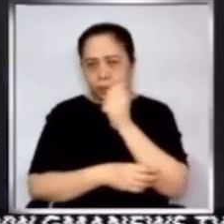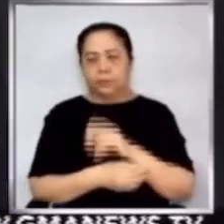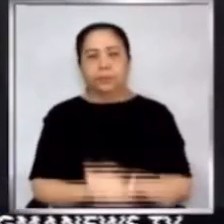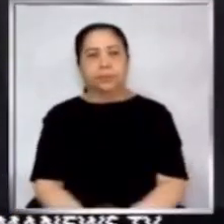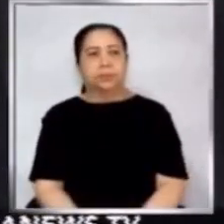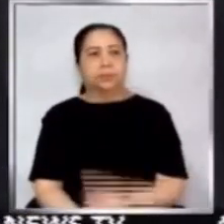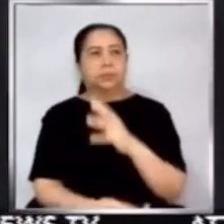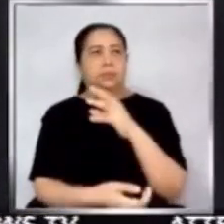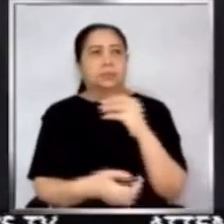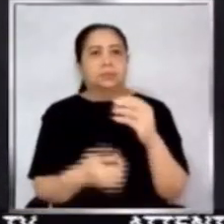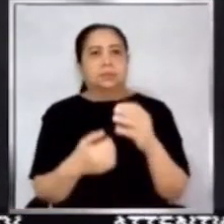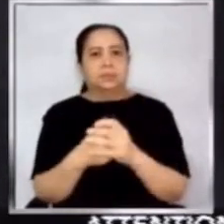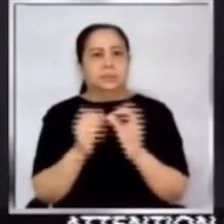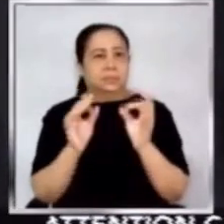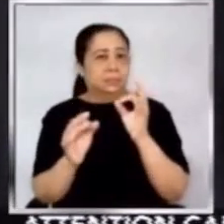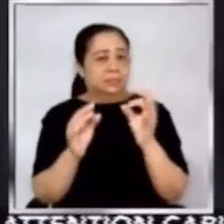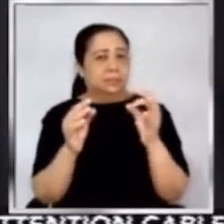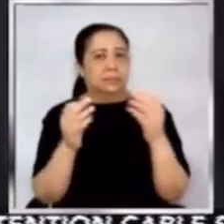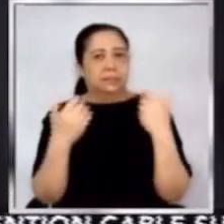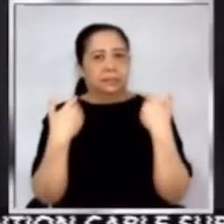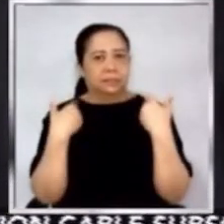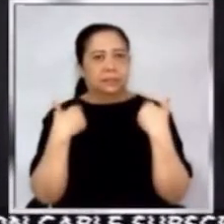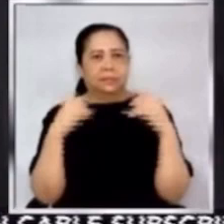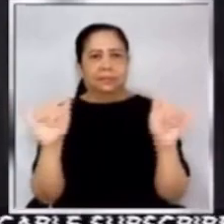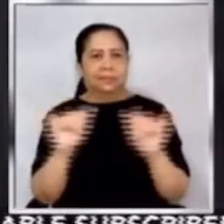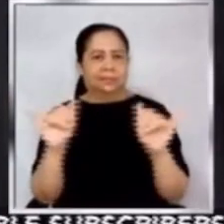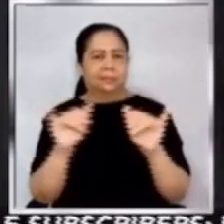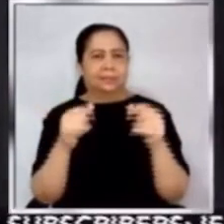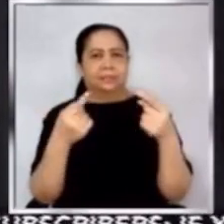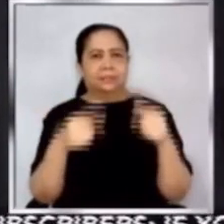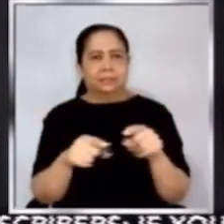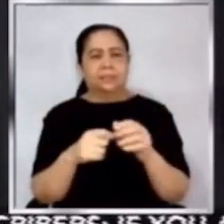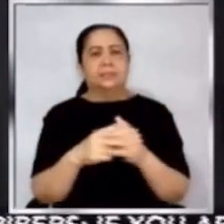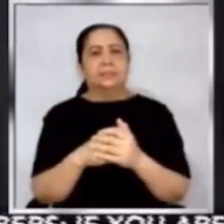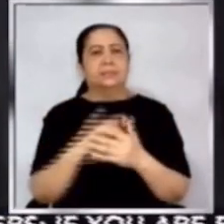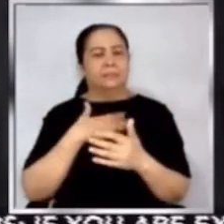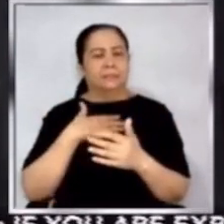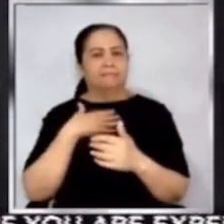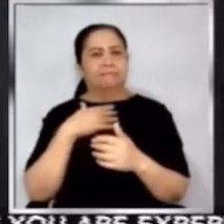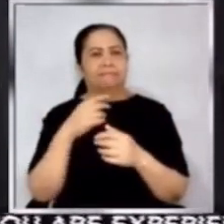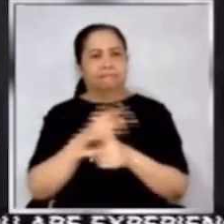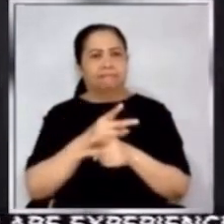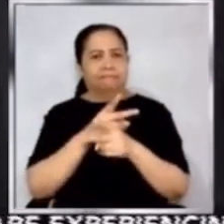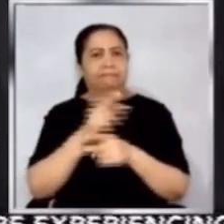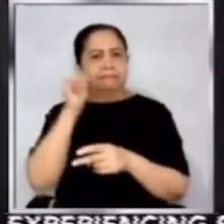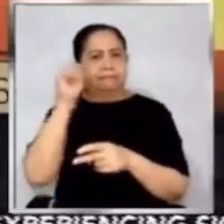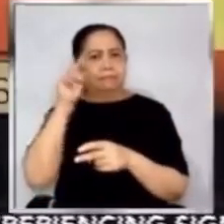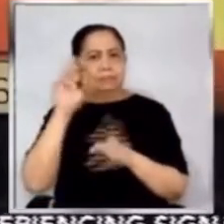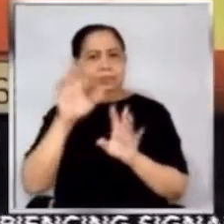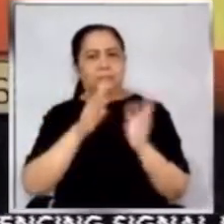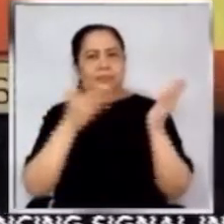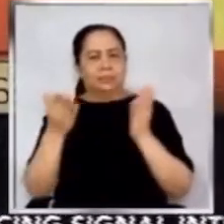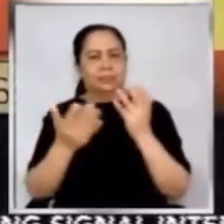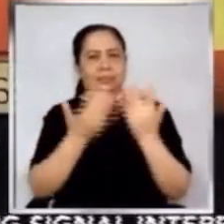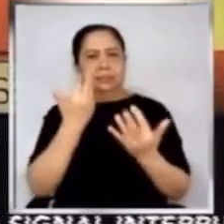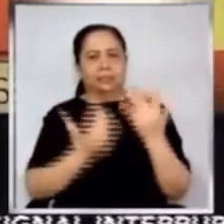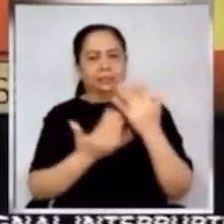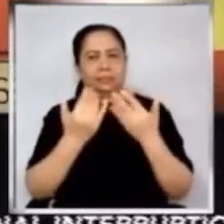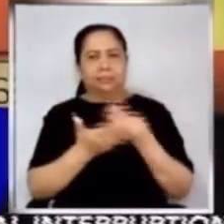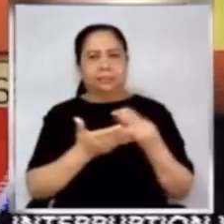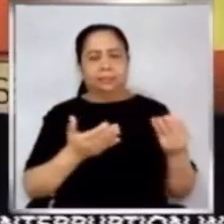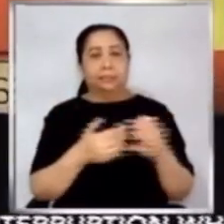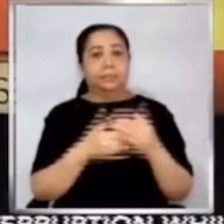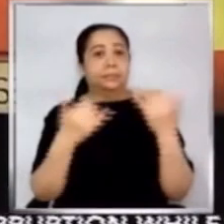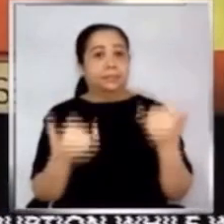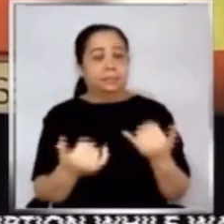kung sakasakali man kung magkaroon ng ganito, maging alerto at huwag po tayo magdadala ng flammable materials. Sa ngayon ay nagpapatuloy